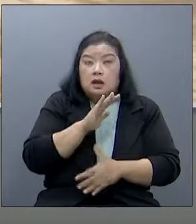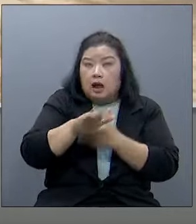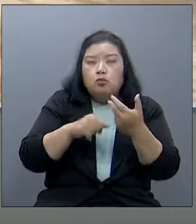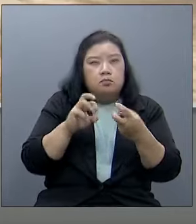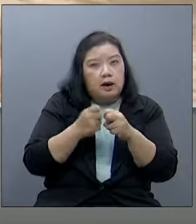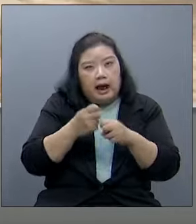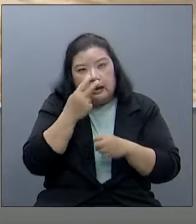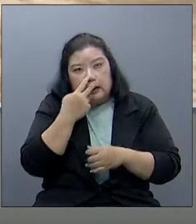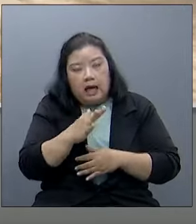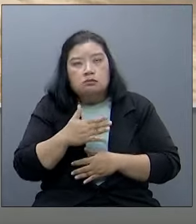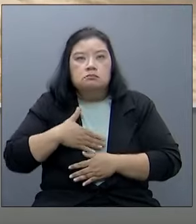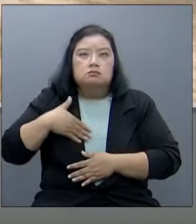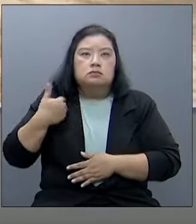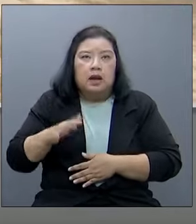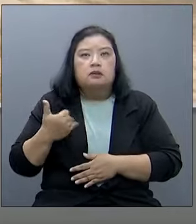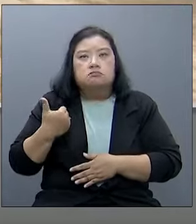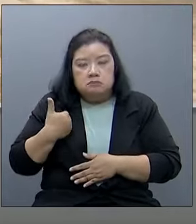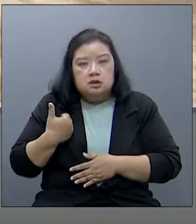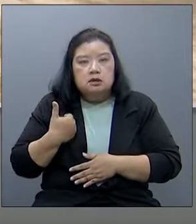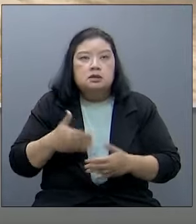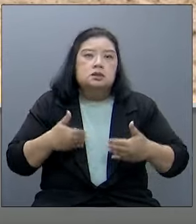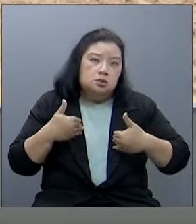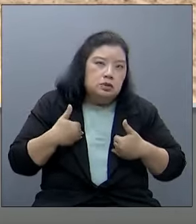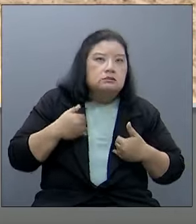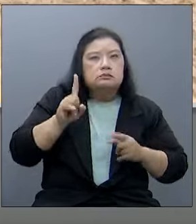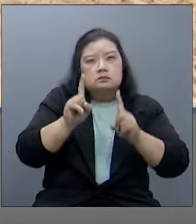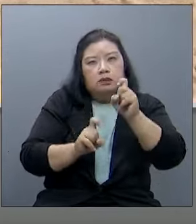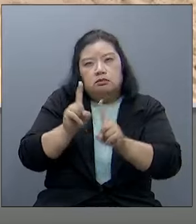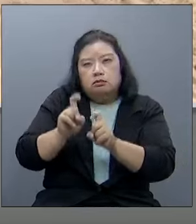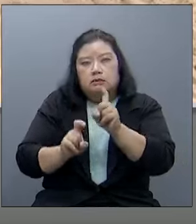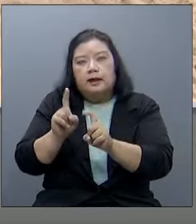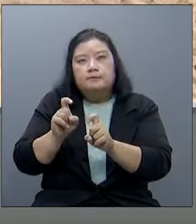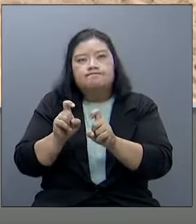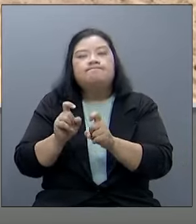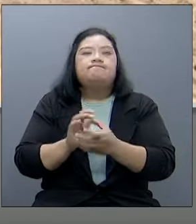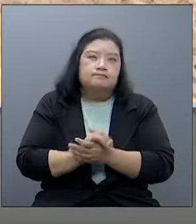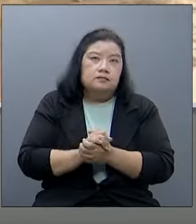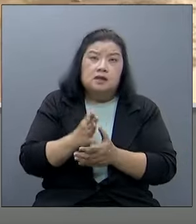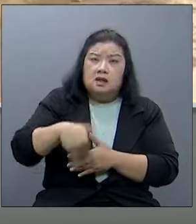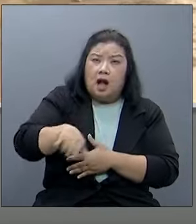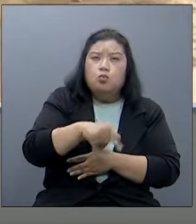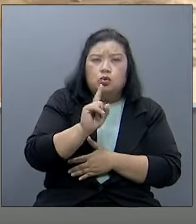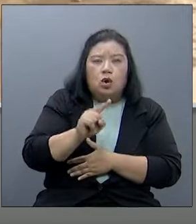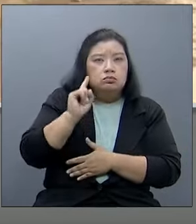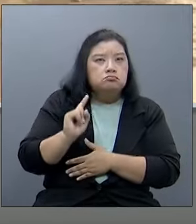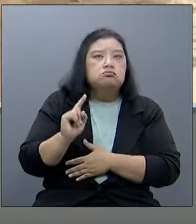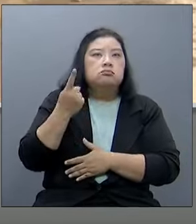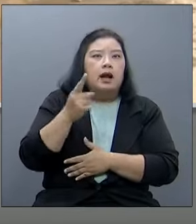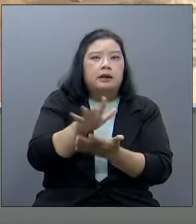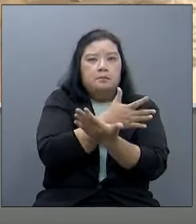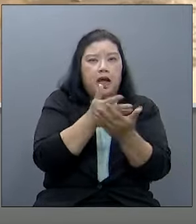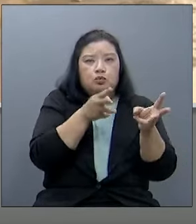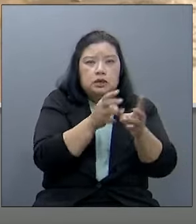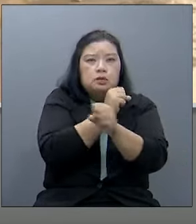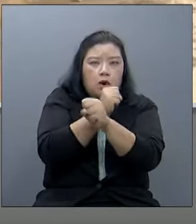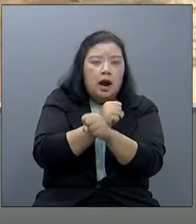ี่สุดก็คือเราต้ศูิเงียหลากหายชีวตไปกบเฮ่ดการในครั้งนี้ฉะนั้นแล้วก็เราควรจะมีแผนทจะรับมอไภพิบัติ